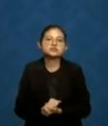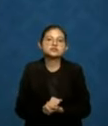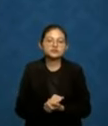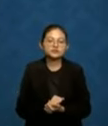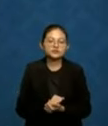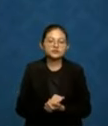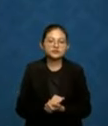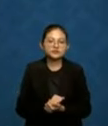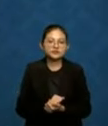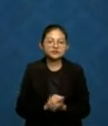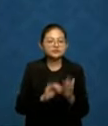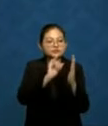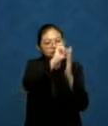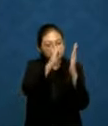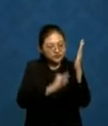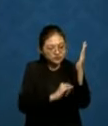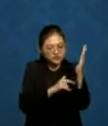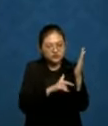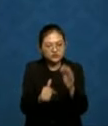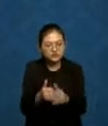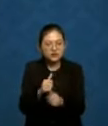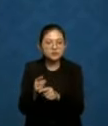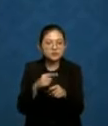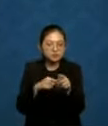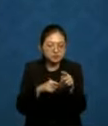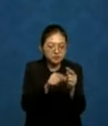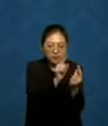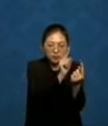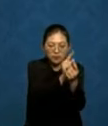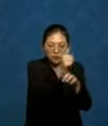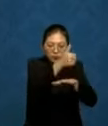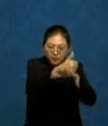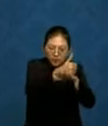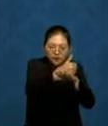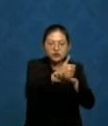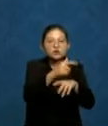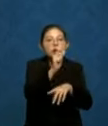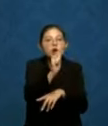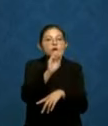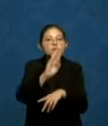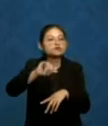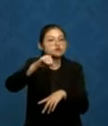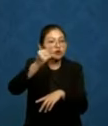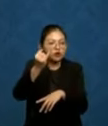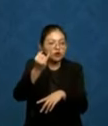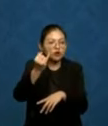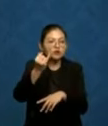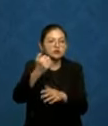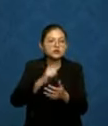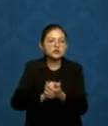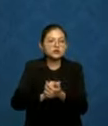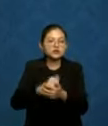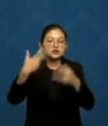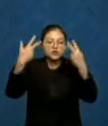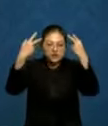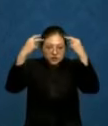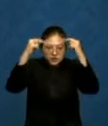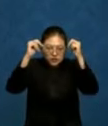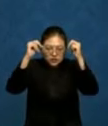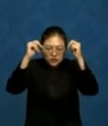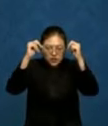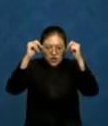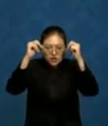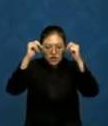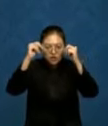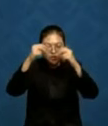ความต้องการแล้วเดินเข้าหาผู้นำกำนันผู้ใหญ่บ้านหรืออบตอ่านายกบอกว่า